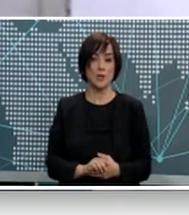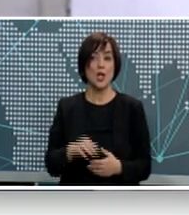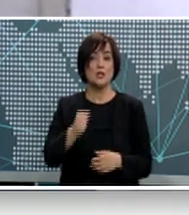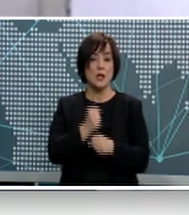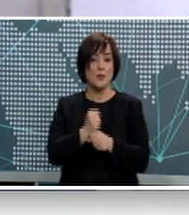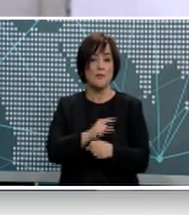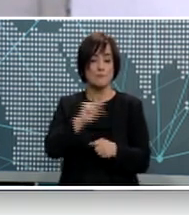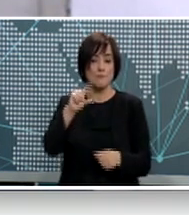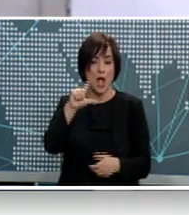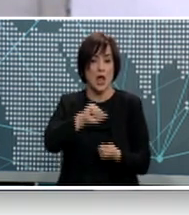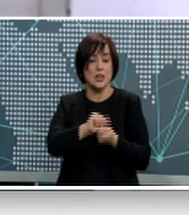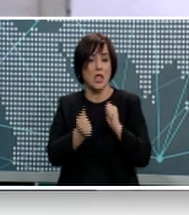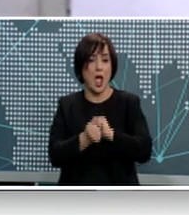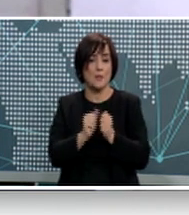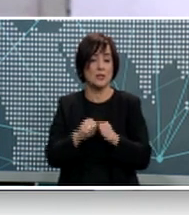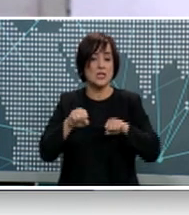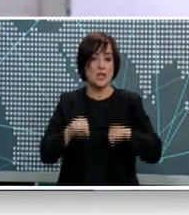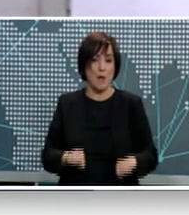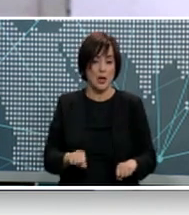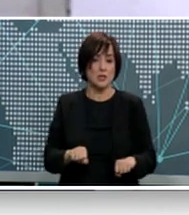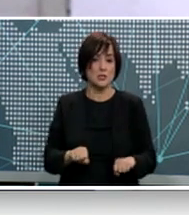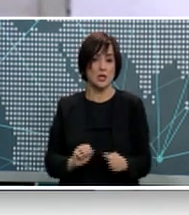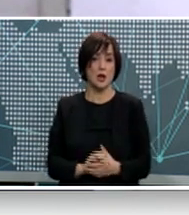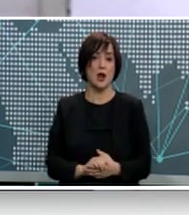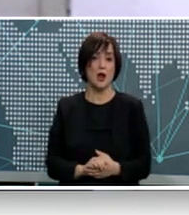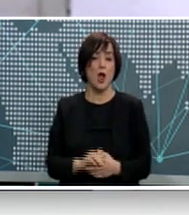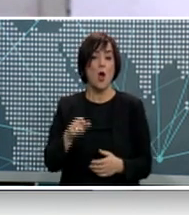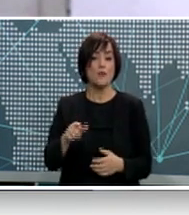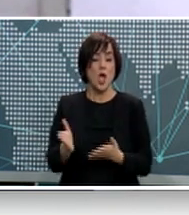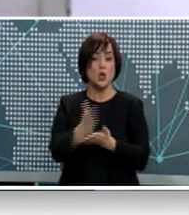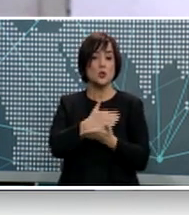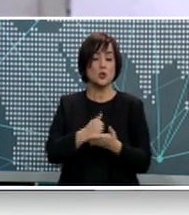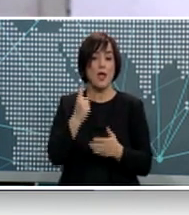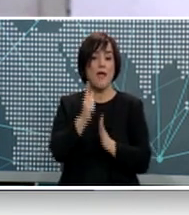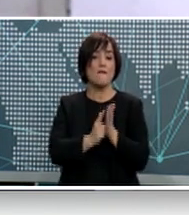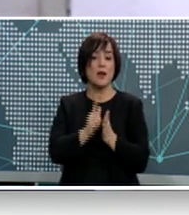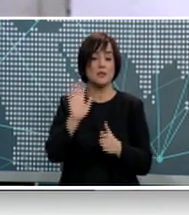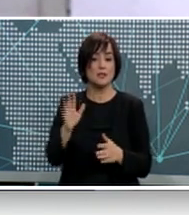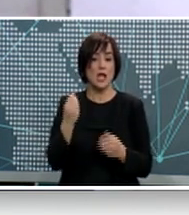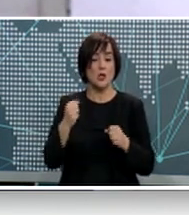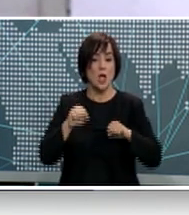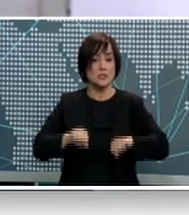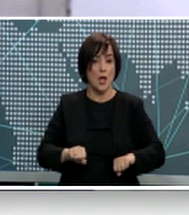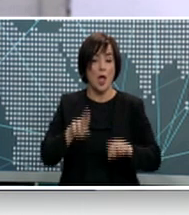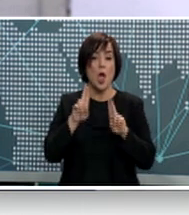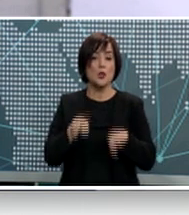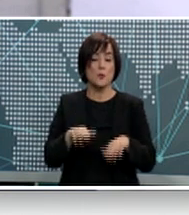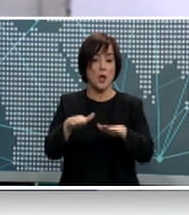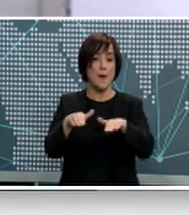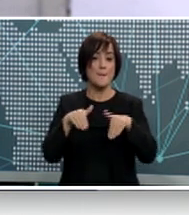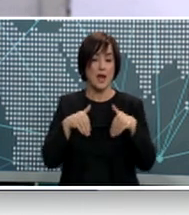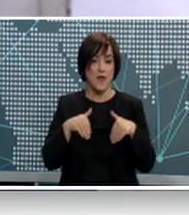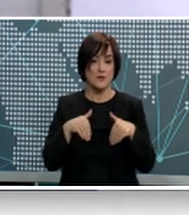се прават максимални напори за да се стабилизира. Односно, искористивме еден период на нејзина стабилизација за да може да се